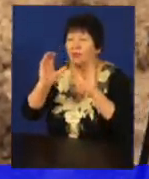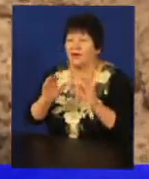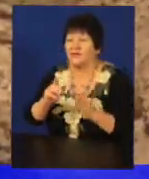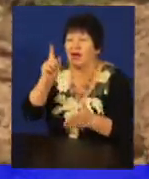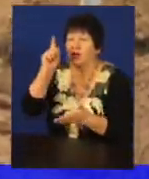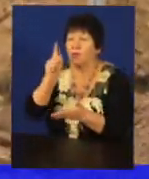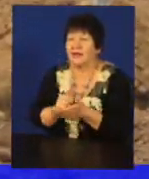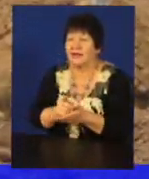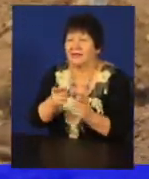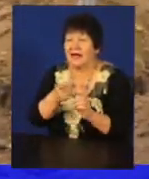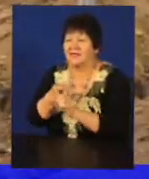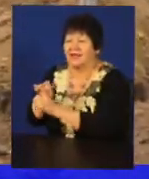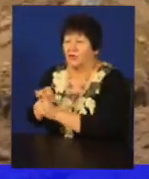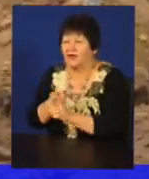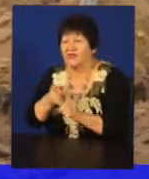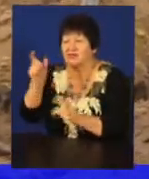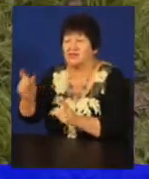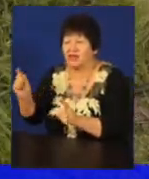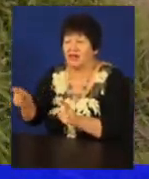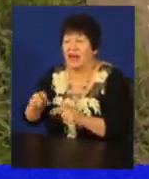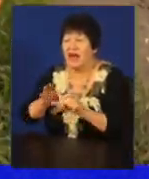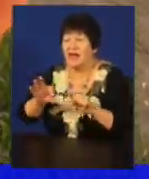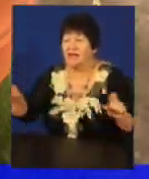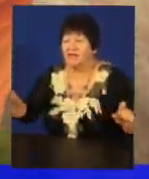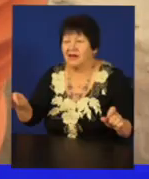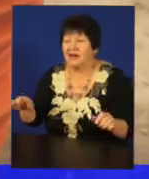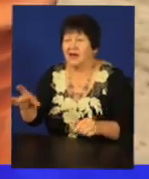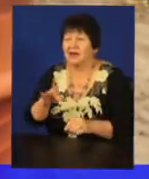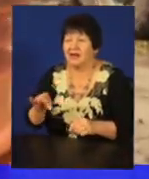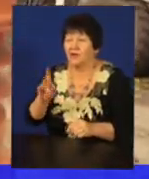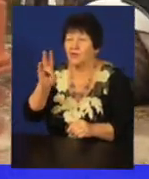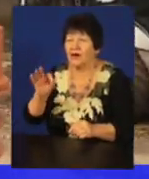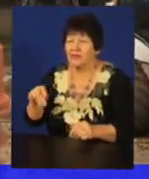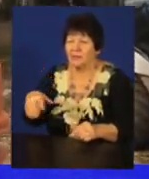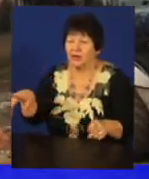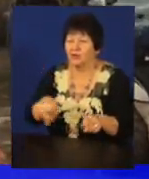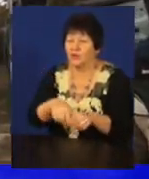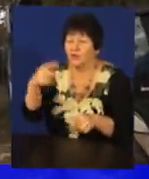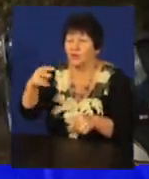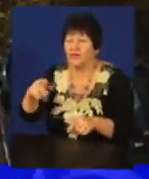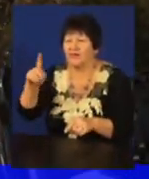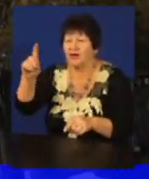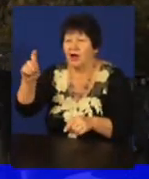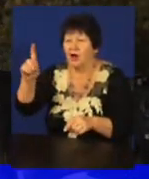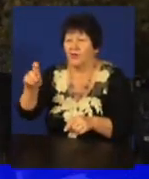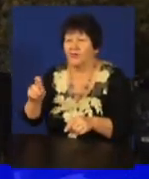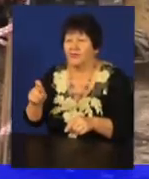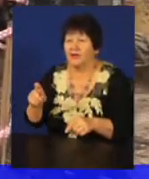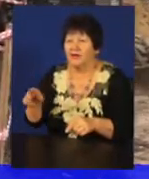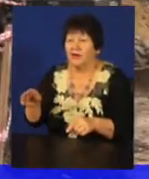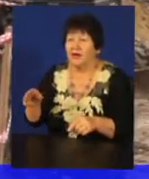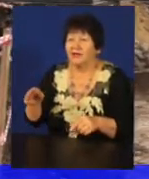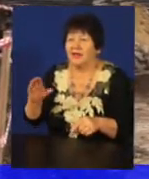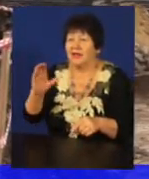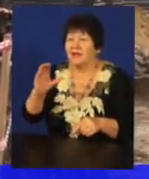cetățenii direct să se conecteze la rețelele de canalizare. Astfel, în raionul Cantemir, doar 20% din potențialii beneficiari de